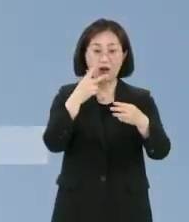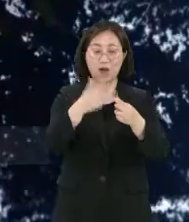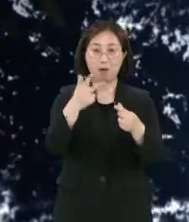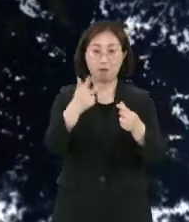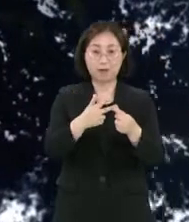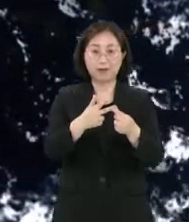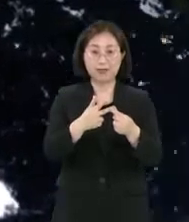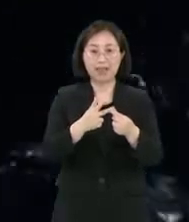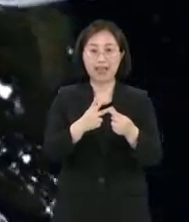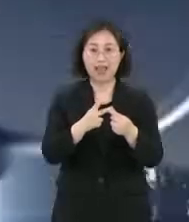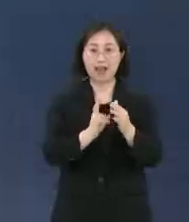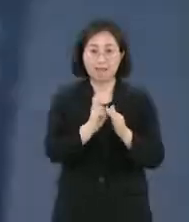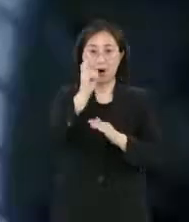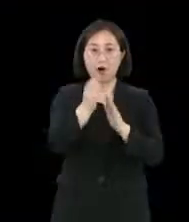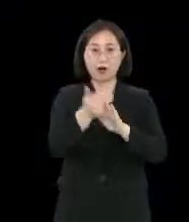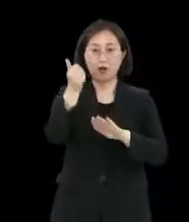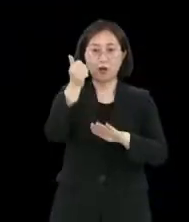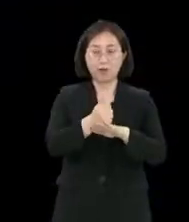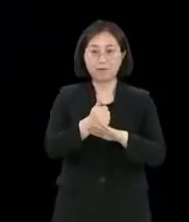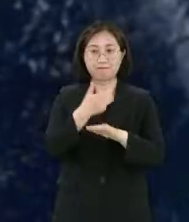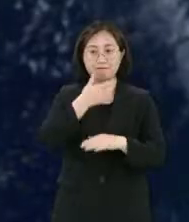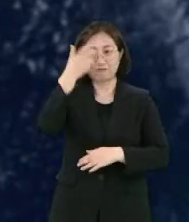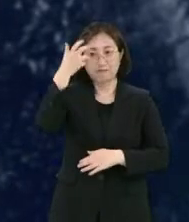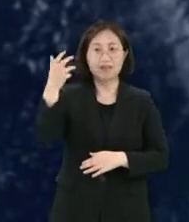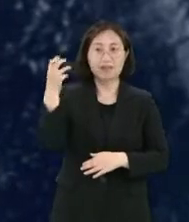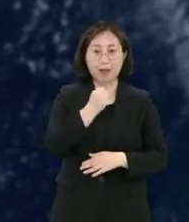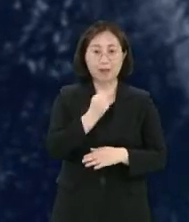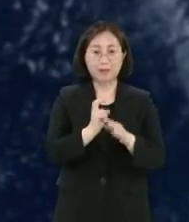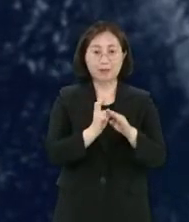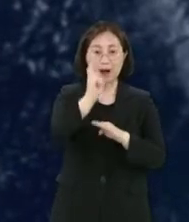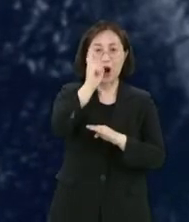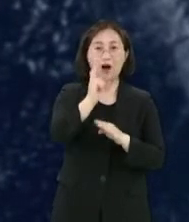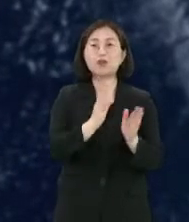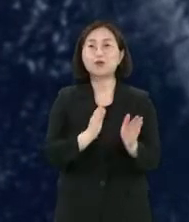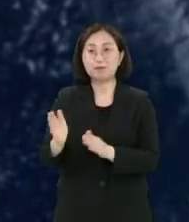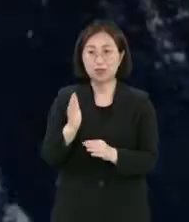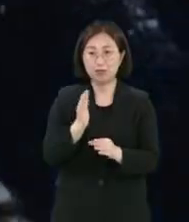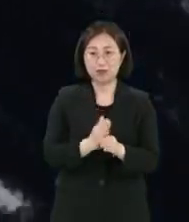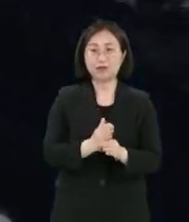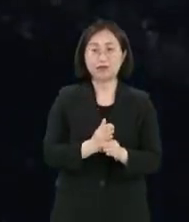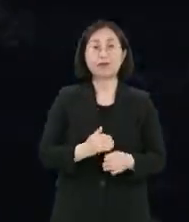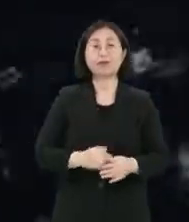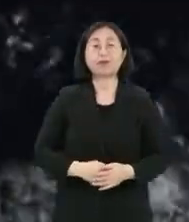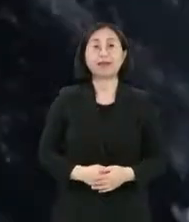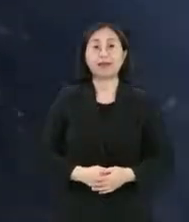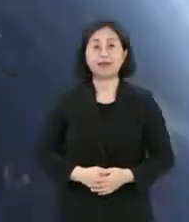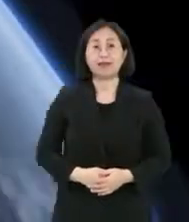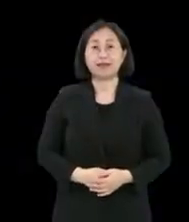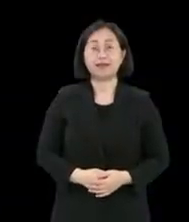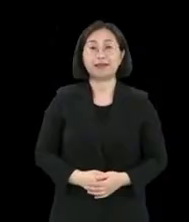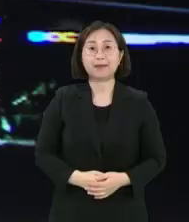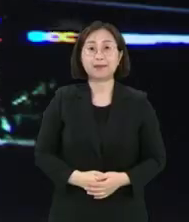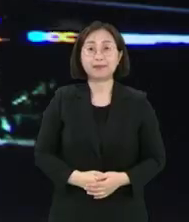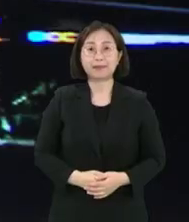싣고 우주로의 두 번째 비상을 준비하고 있습니다. TJB 김건규입니다.